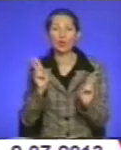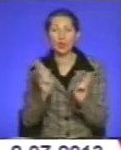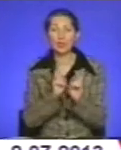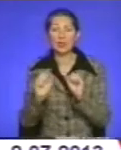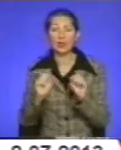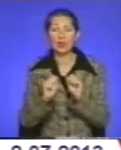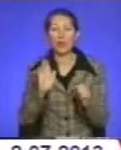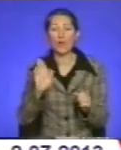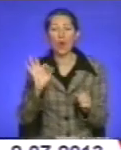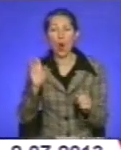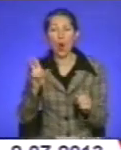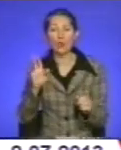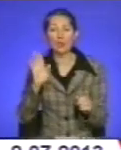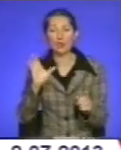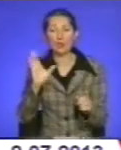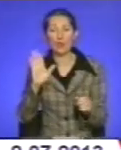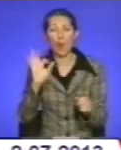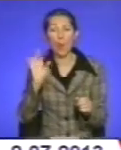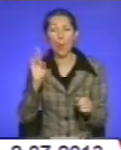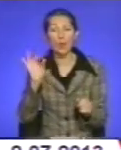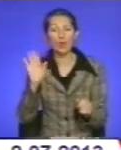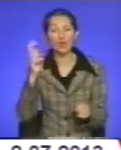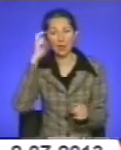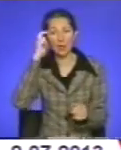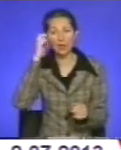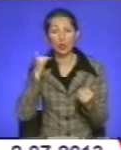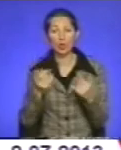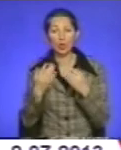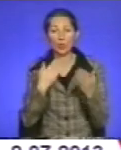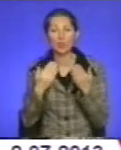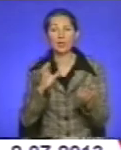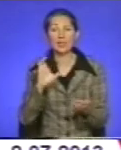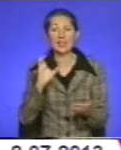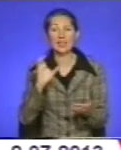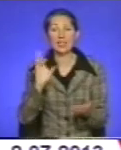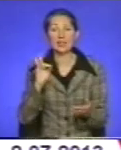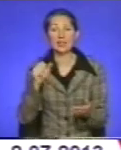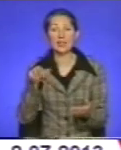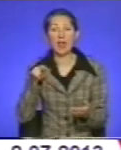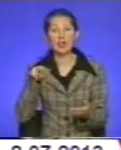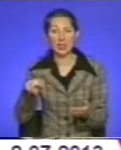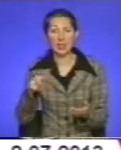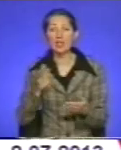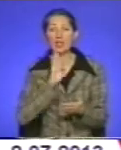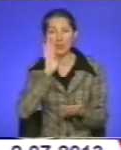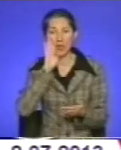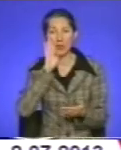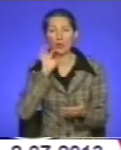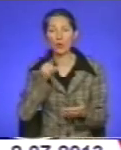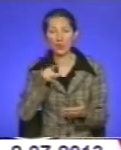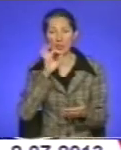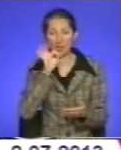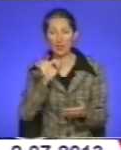Києві. Єдине, що сьогодні, розмовляючи з Сергієм Надалом зранку, Сергій сказав, що в розмові з керівництвом